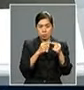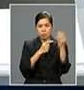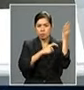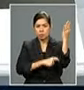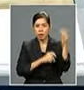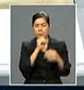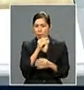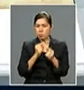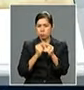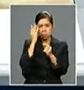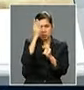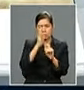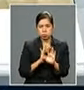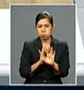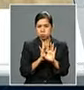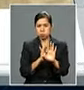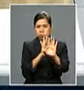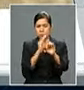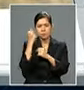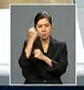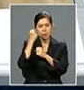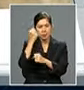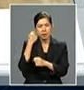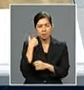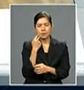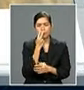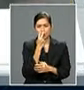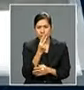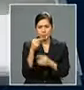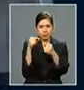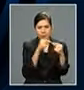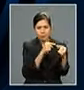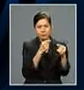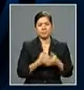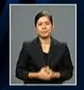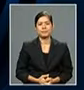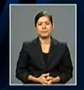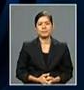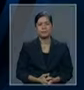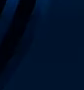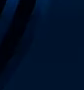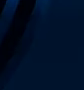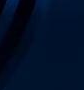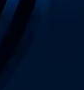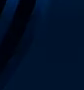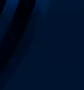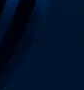จะออกมาชุมนุมติดตามรายละเอียดช่วงหน้าค่ะ